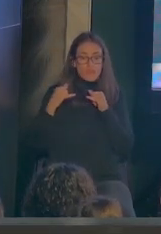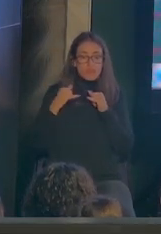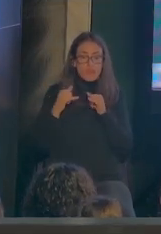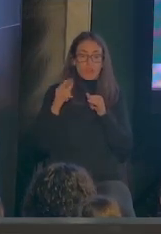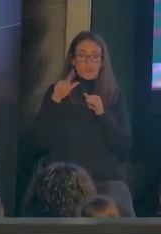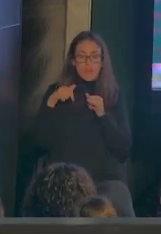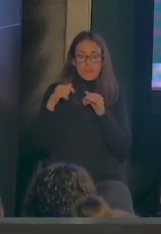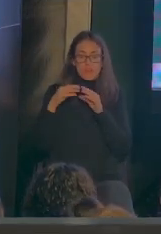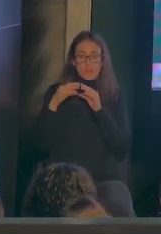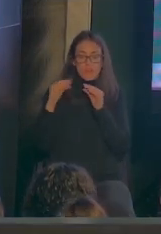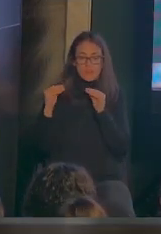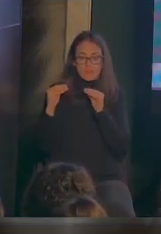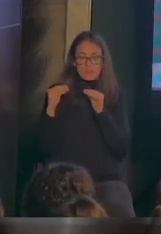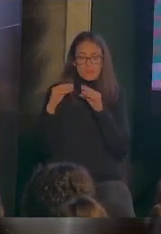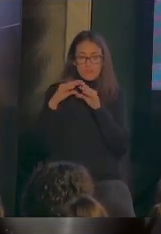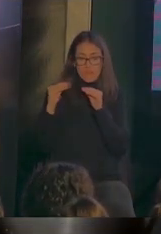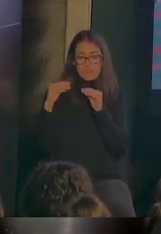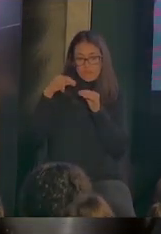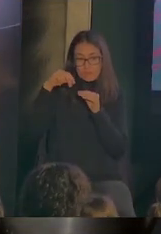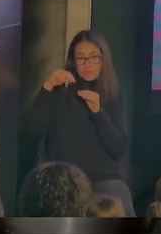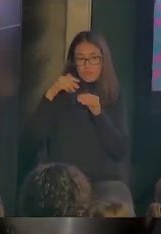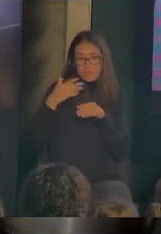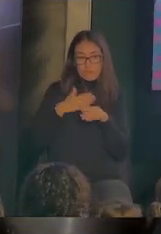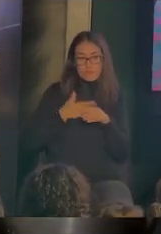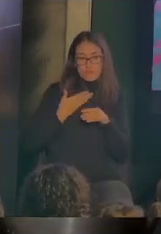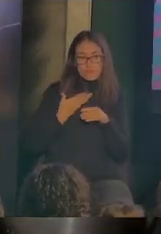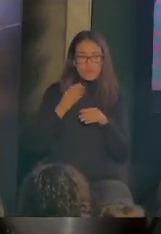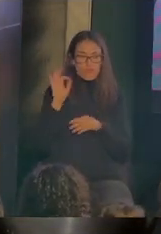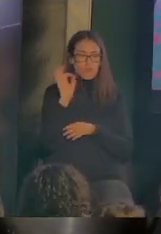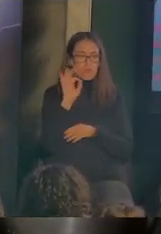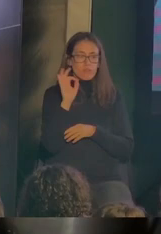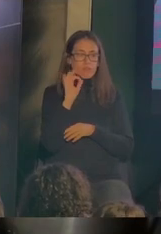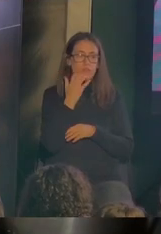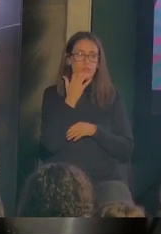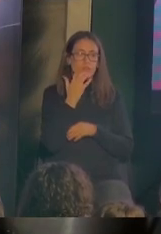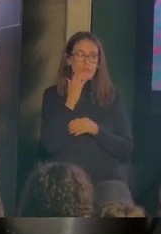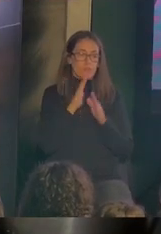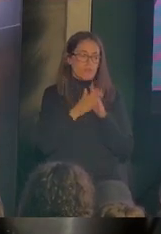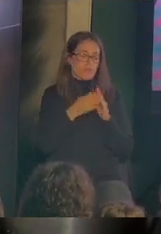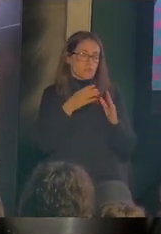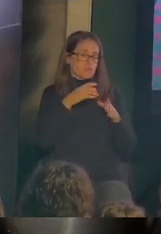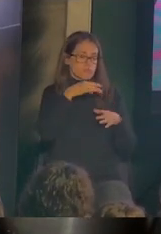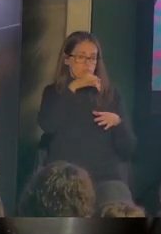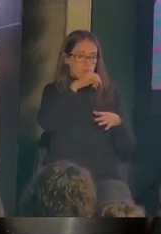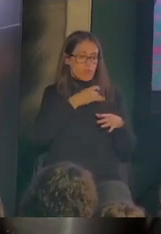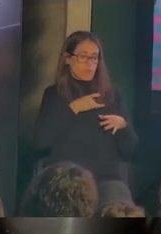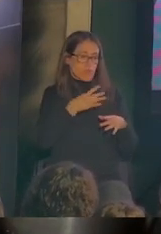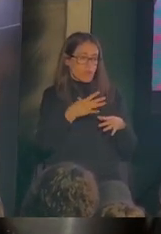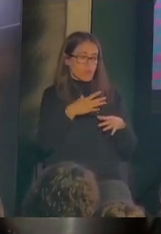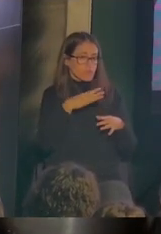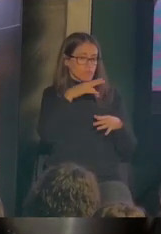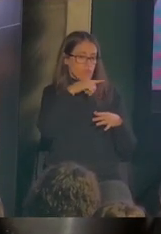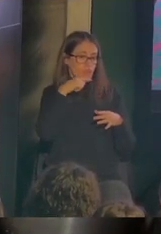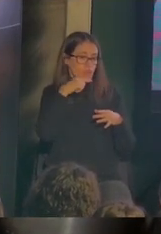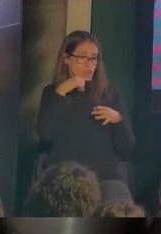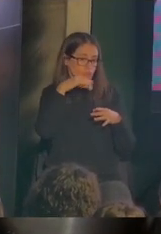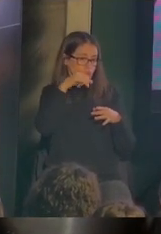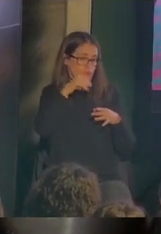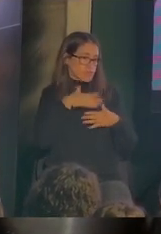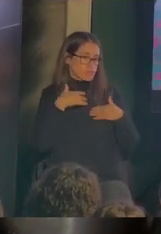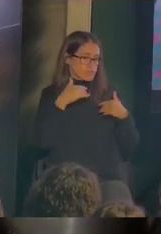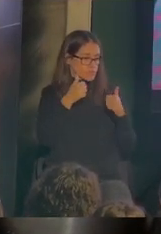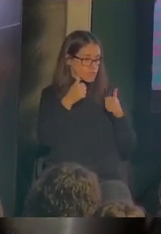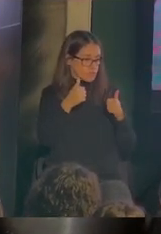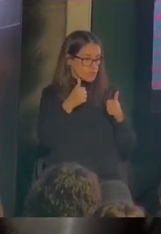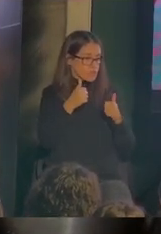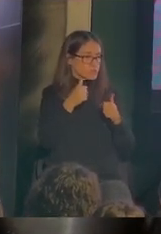sucre, el dàtil en pols, o bé posar-hi un sucre blanc o el sucre que vulgui. No? Però bueno, si anem